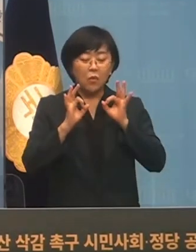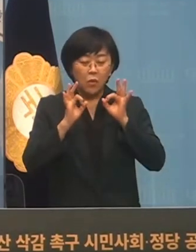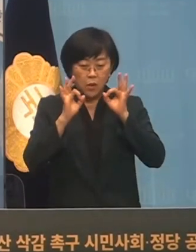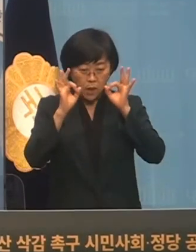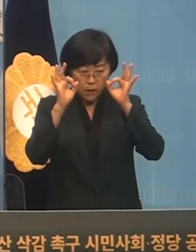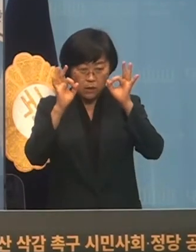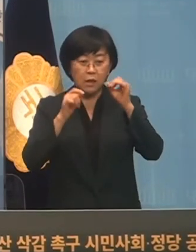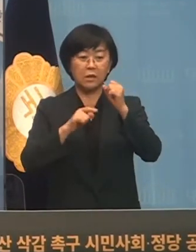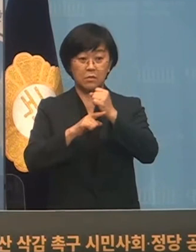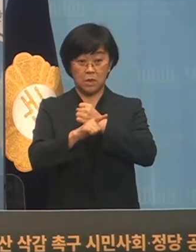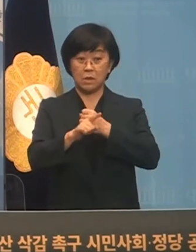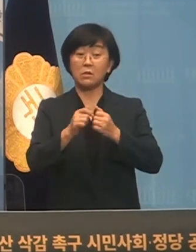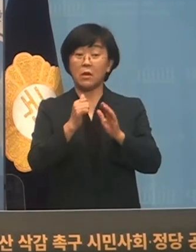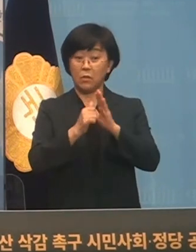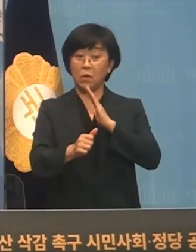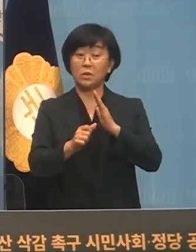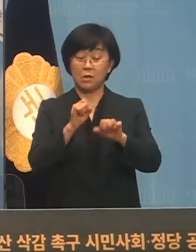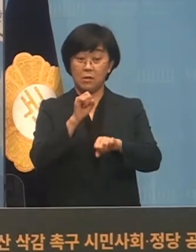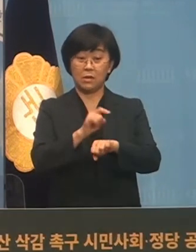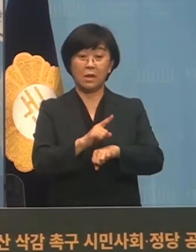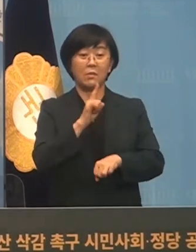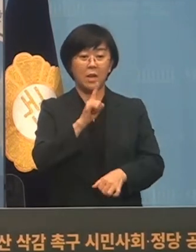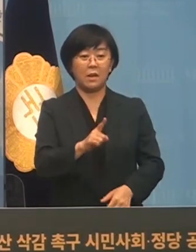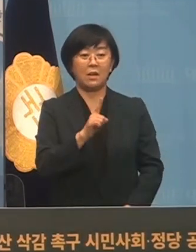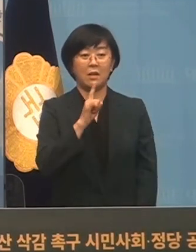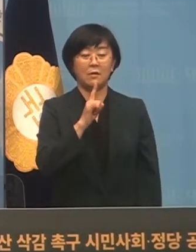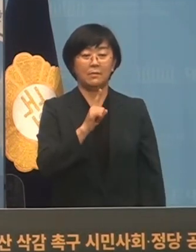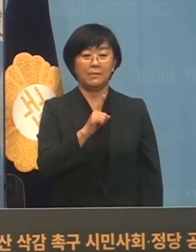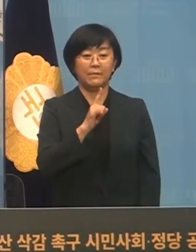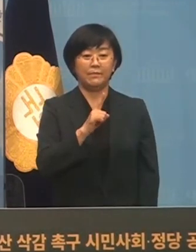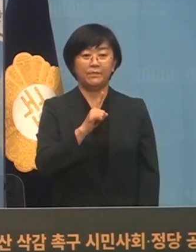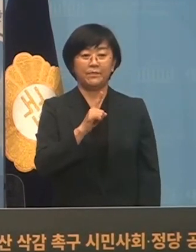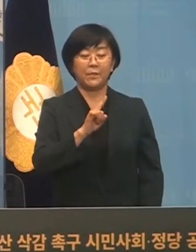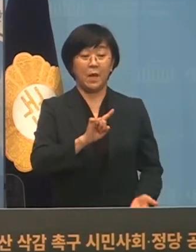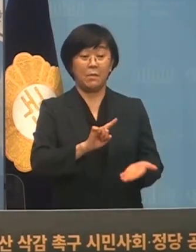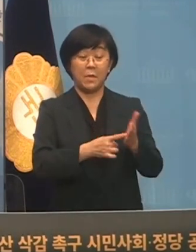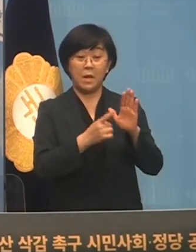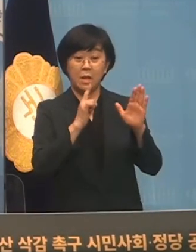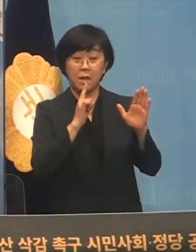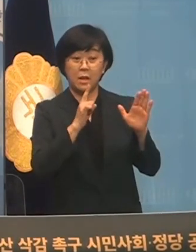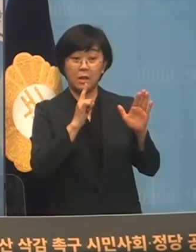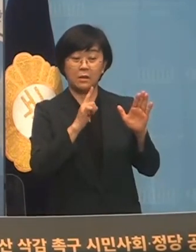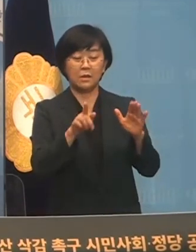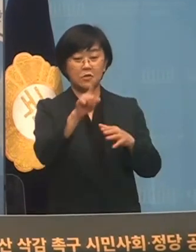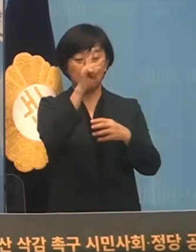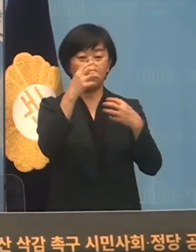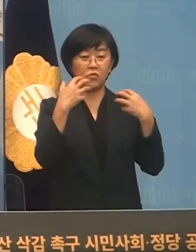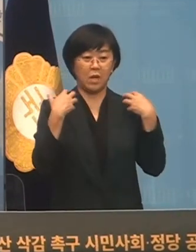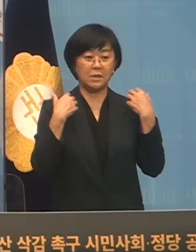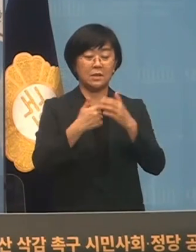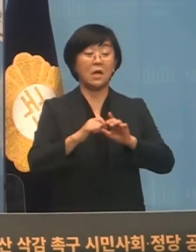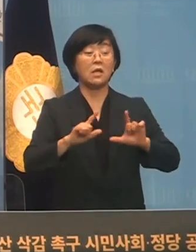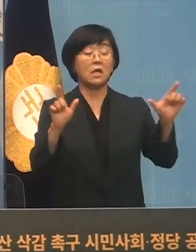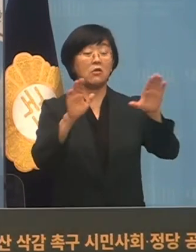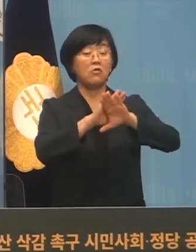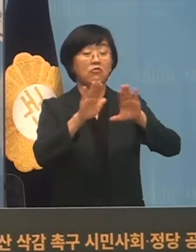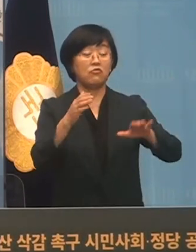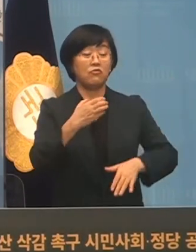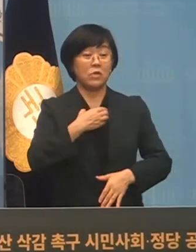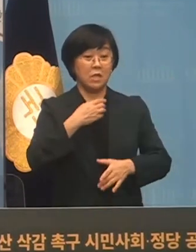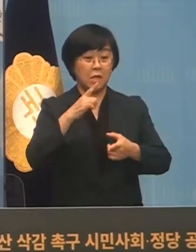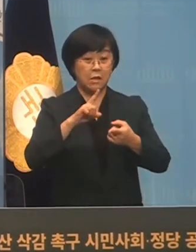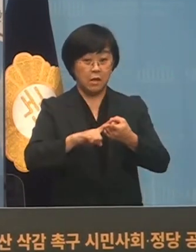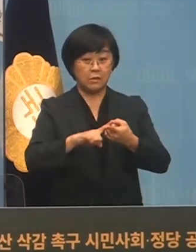노력한다는 그 상징적인 것에 불과하다라는 얘기를 버젓이 하는 걸 보고 이 정부가 정말 기후 위기에